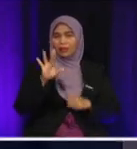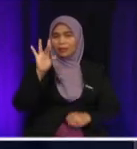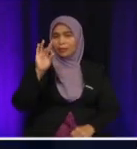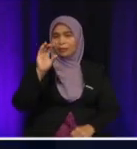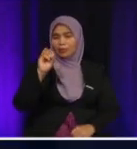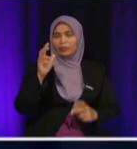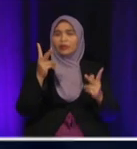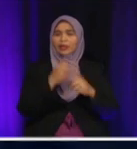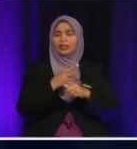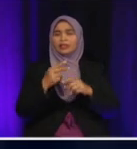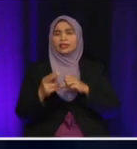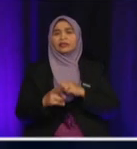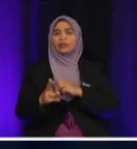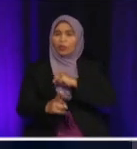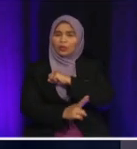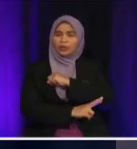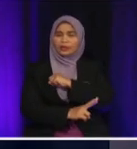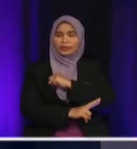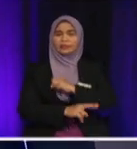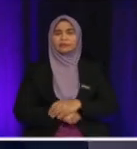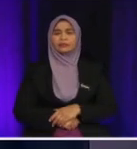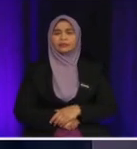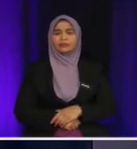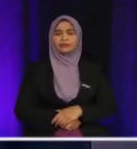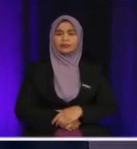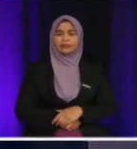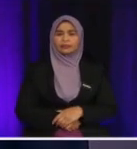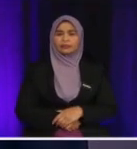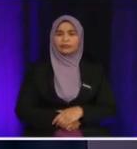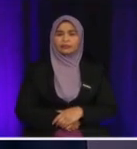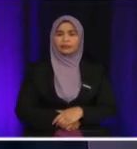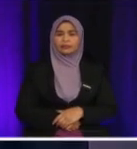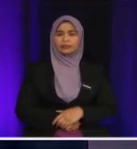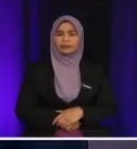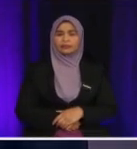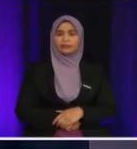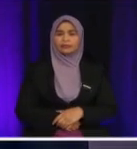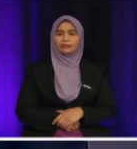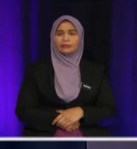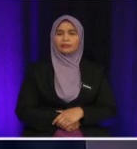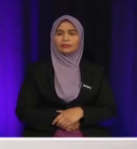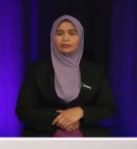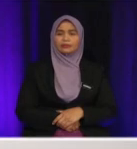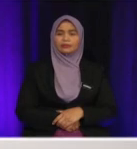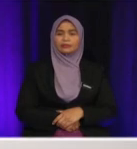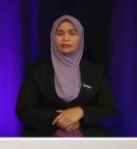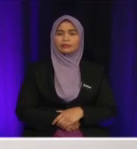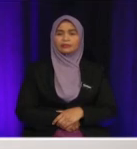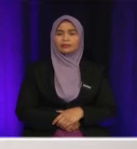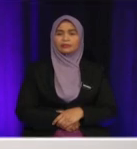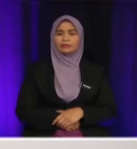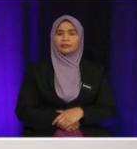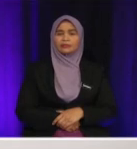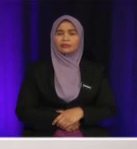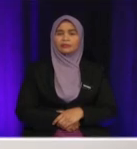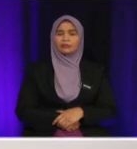Okey, seterusnya kita teruskan. Okey, murid-murid ni. Nampak Ustaz duk cakap ni, faham ke tidak ni? Tolong angkat kad sekejap. Aiman itu sendiri. Dia. Aiman